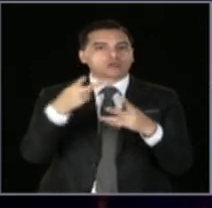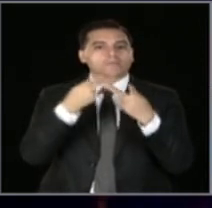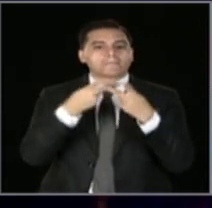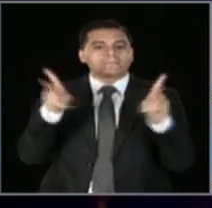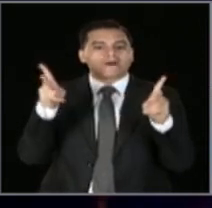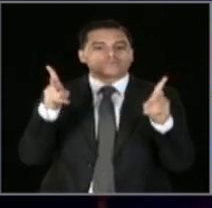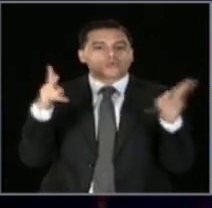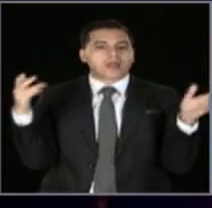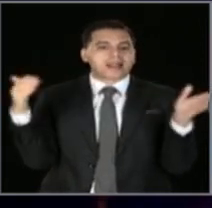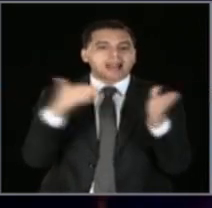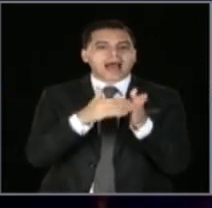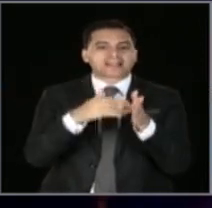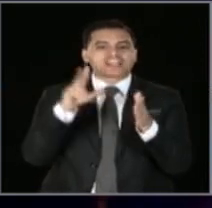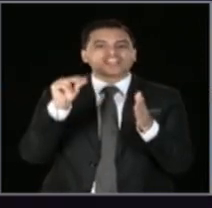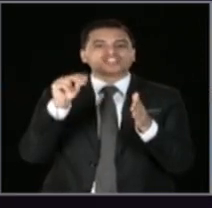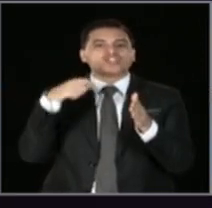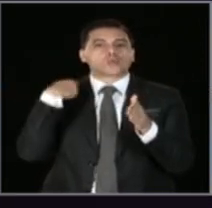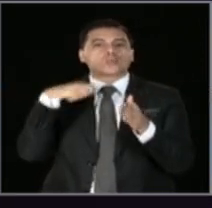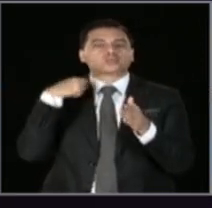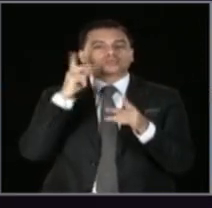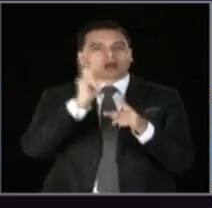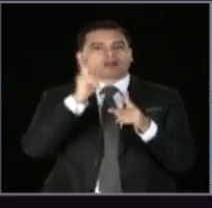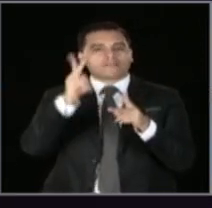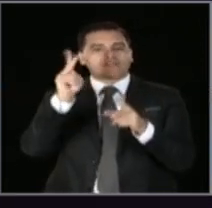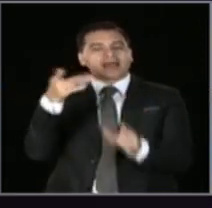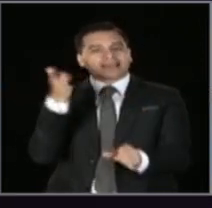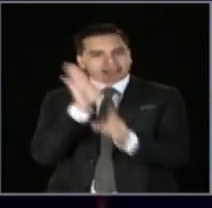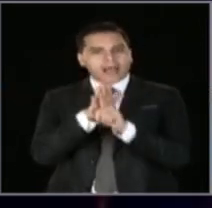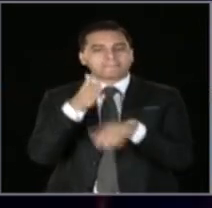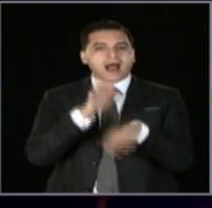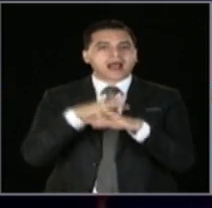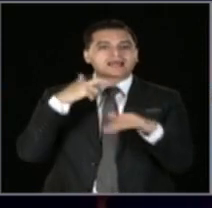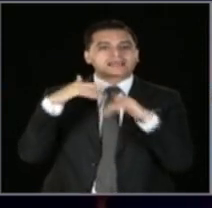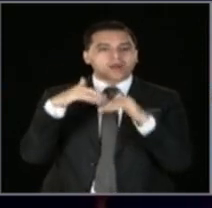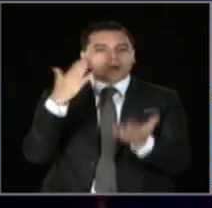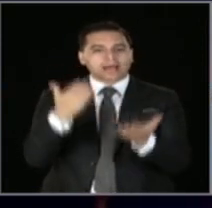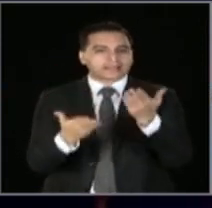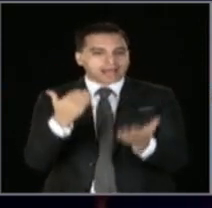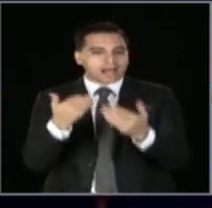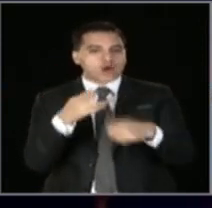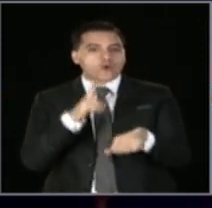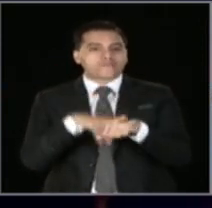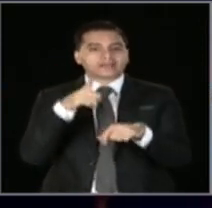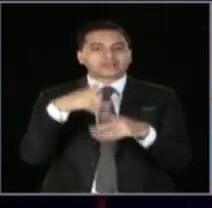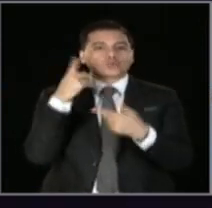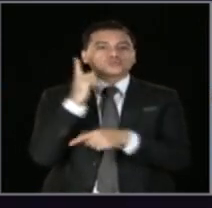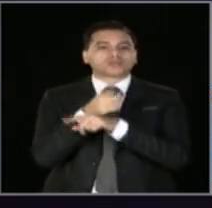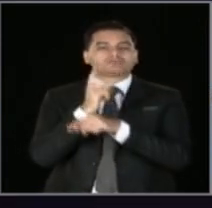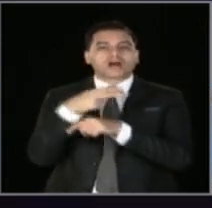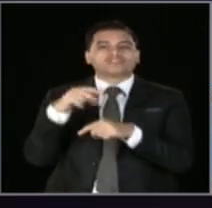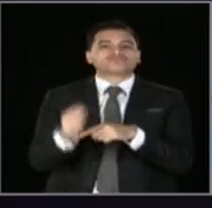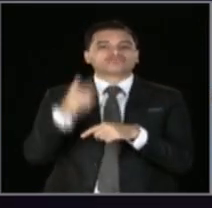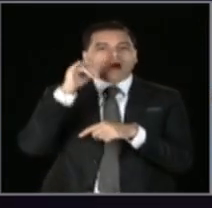لغاية 20 وزارة تقدر تدعم كل ما يخص العدالة الاجتماعية. من العدالة إن الأستاذ عصام قاله